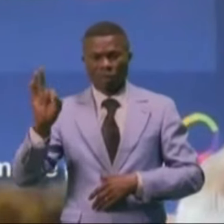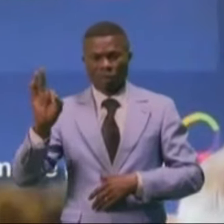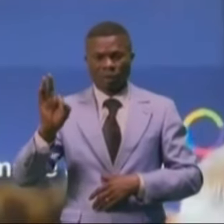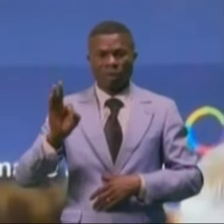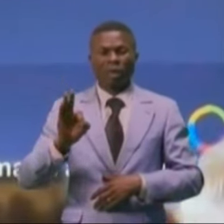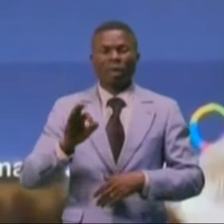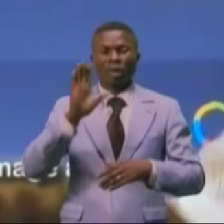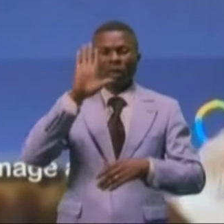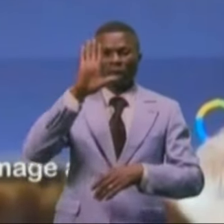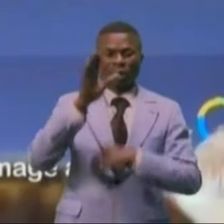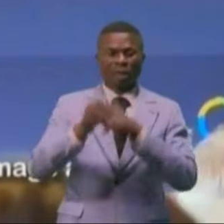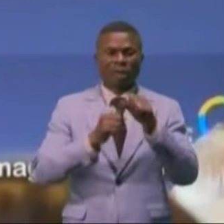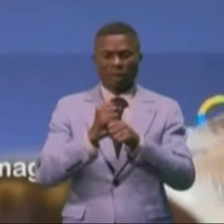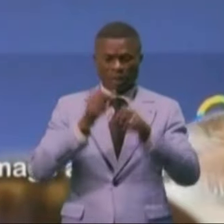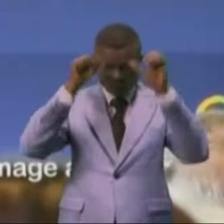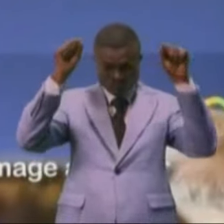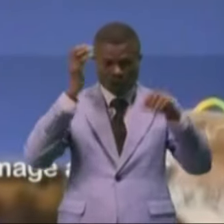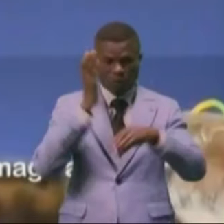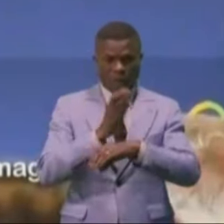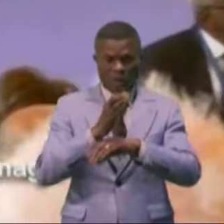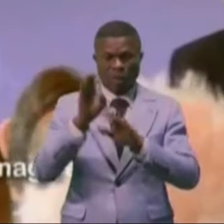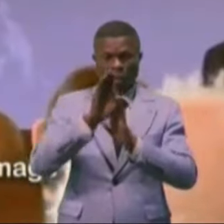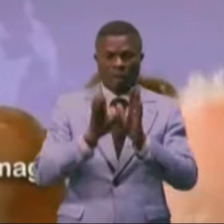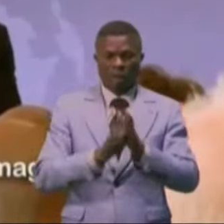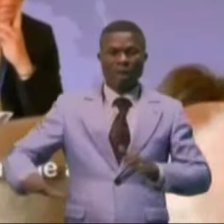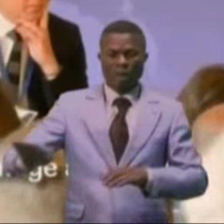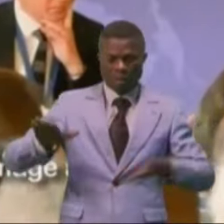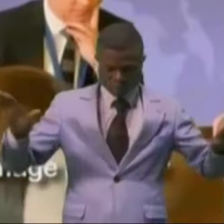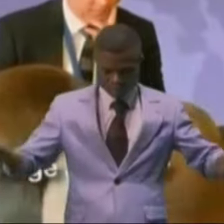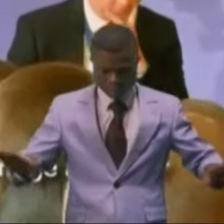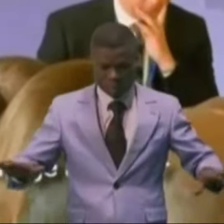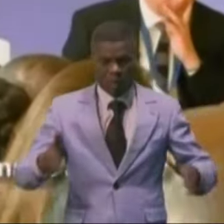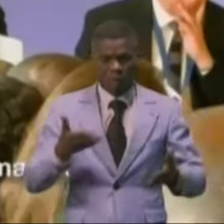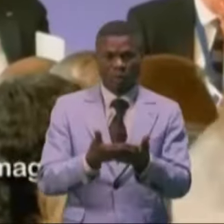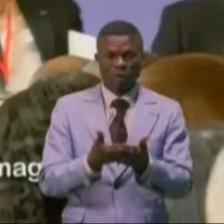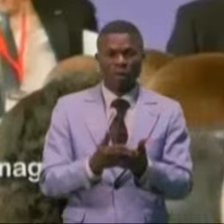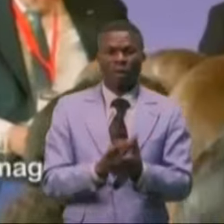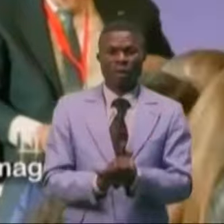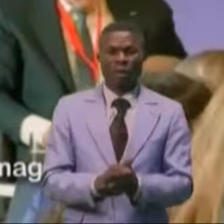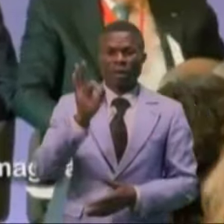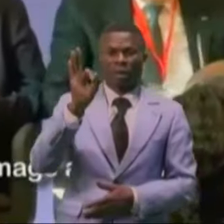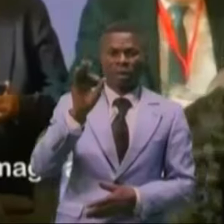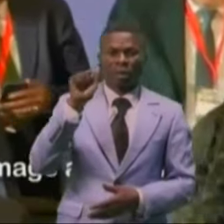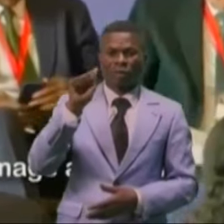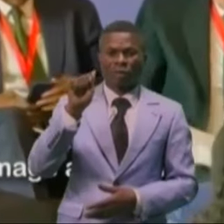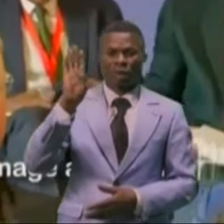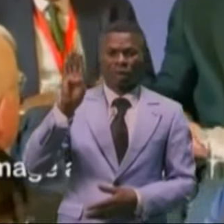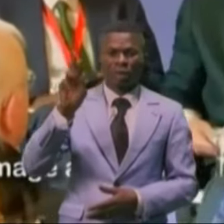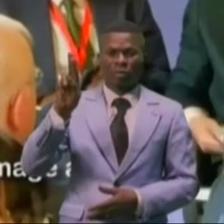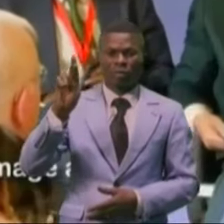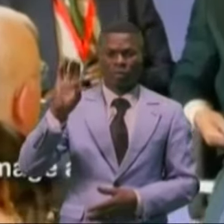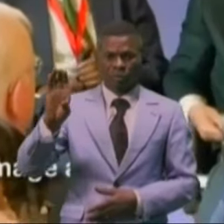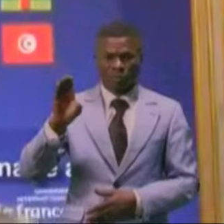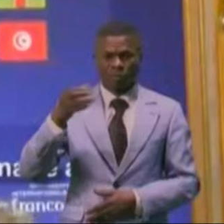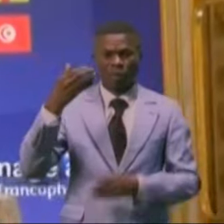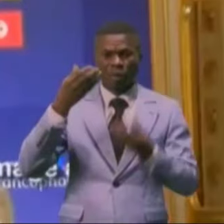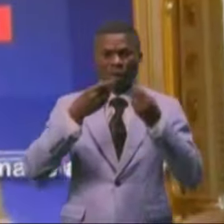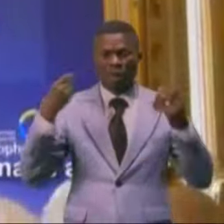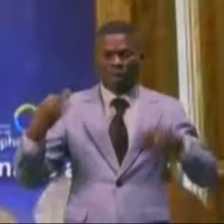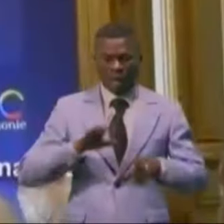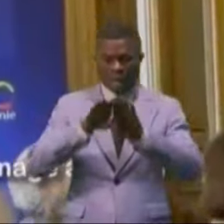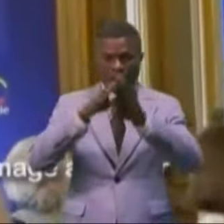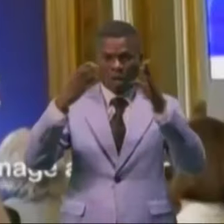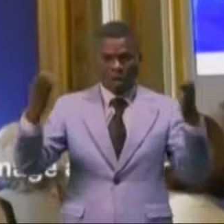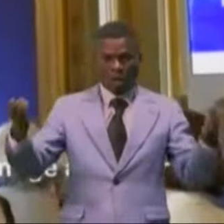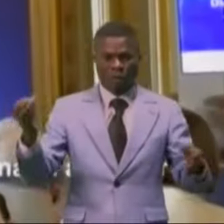mandat par le président du Conseil constitutionnel du Sénégal. L'hôte de marque, Laurent Fabius, président du Conseil constitutionnel français, a ouvert les travaux